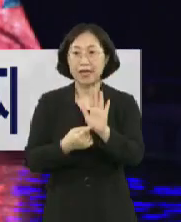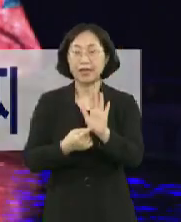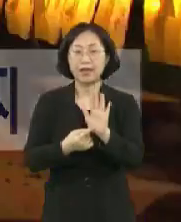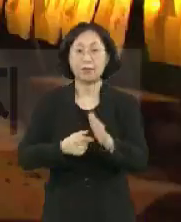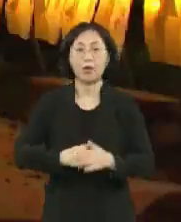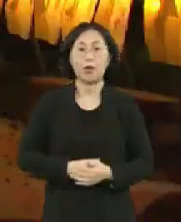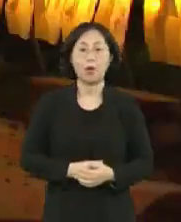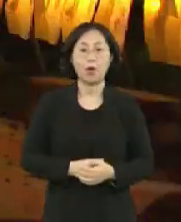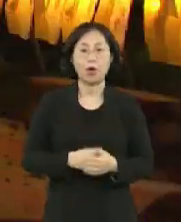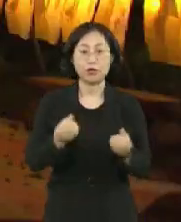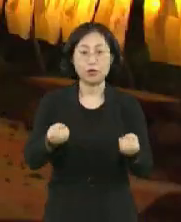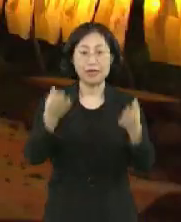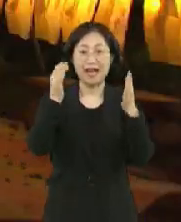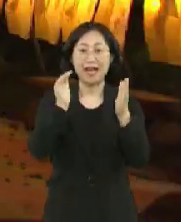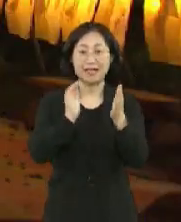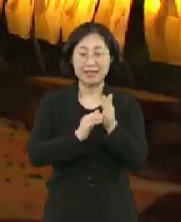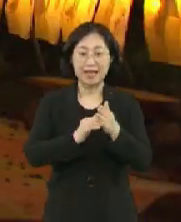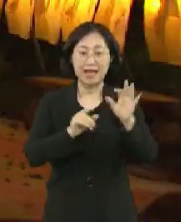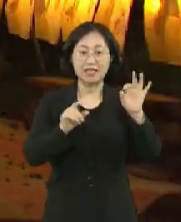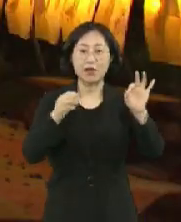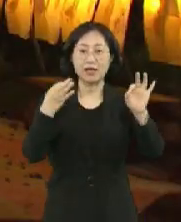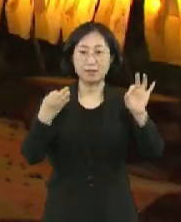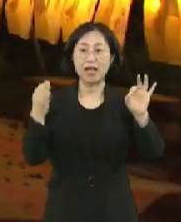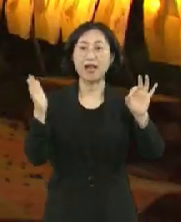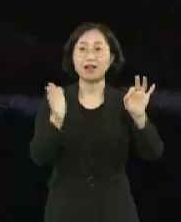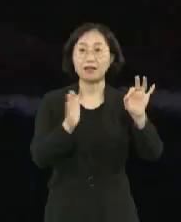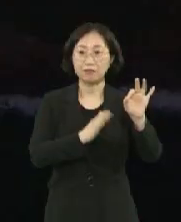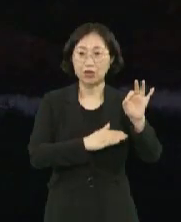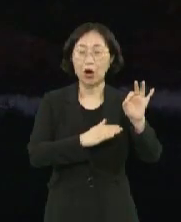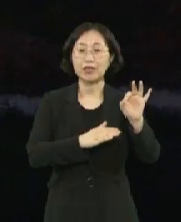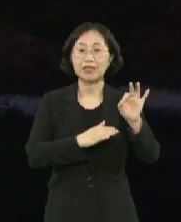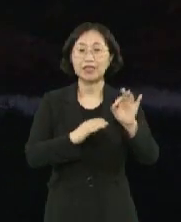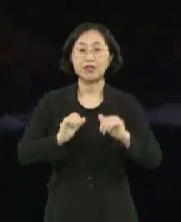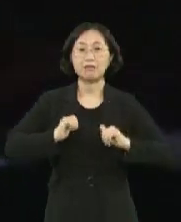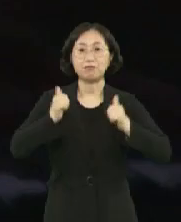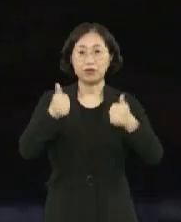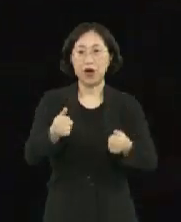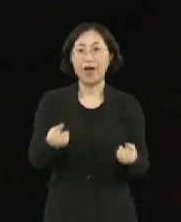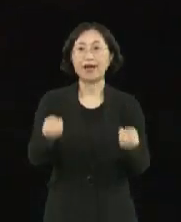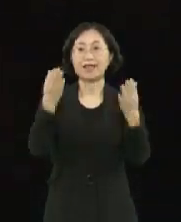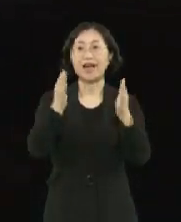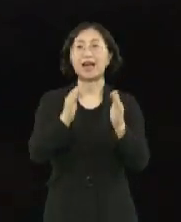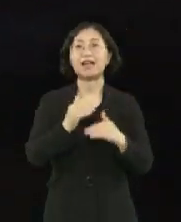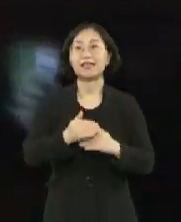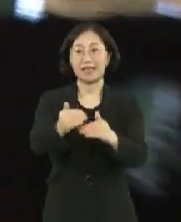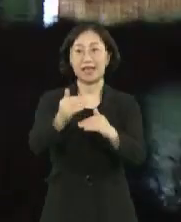진행되며 축제가 끝난 다음 달 14일부터는 부여 문화재 야행이 이어집니다.